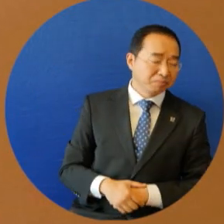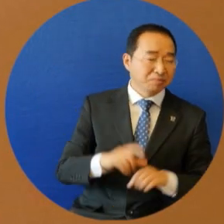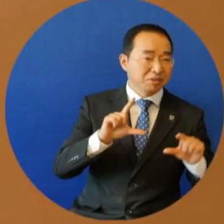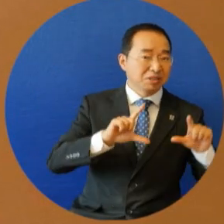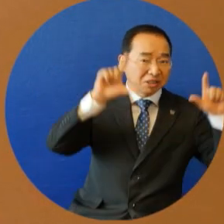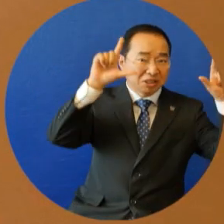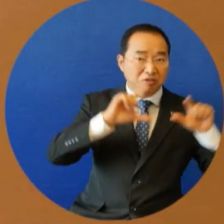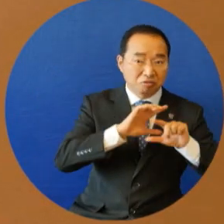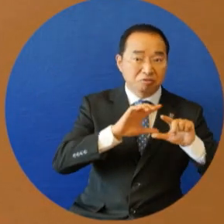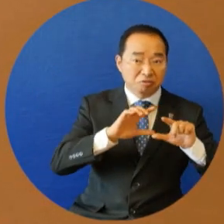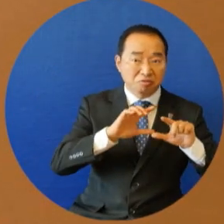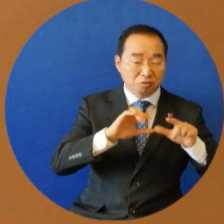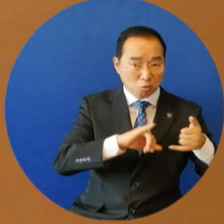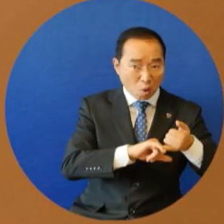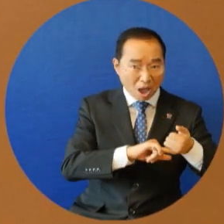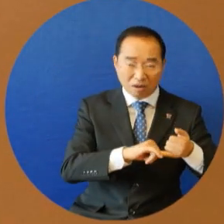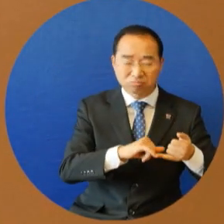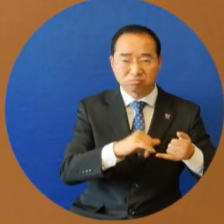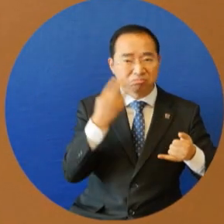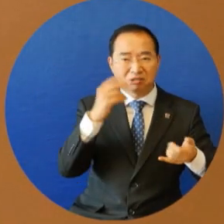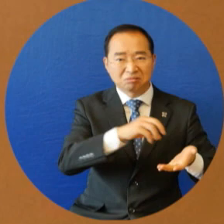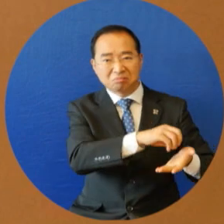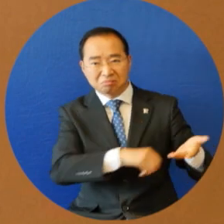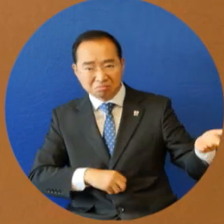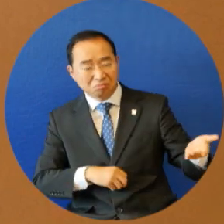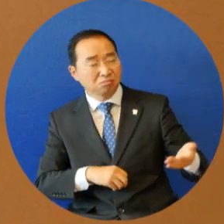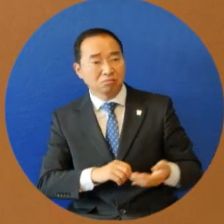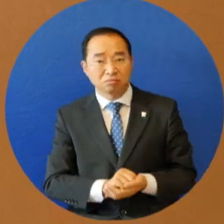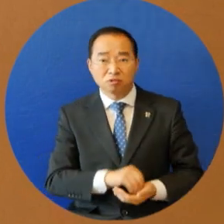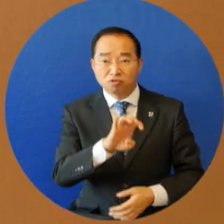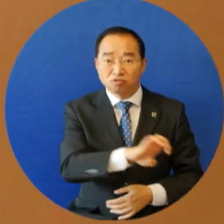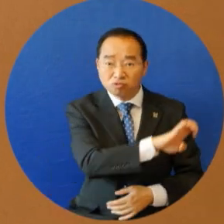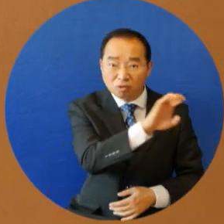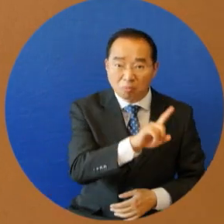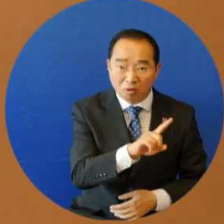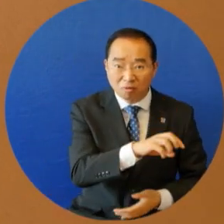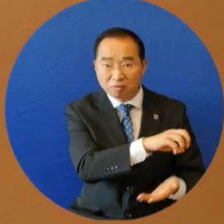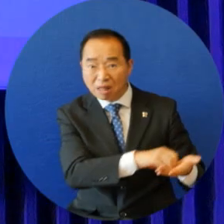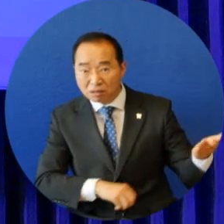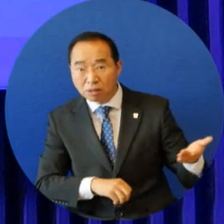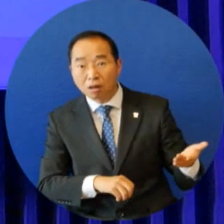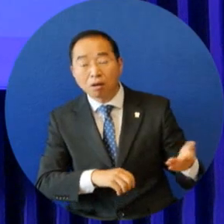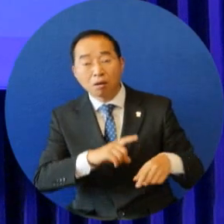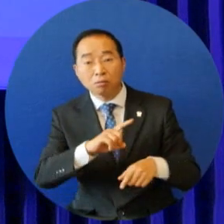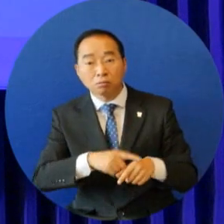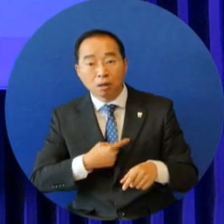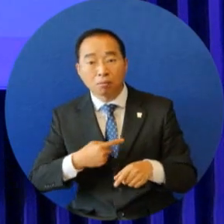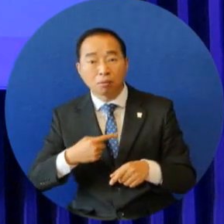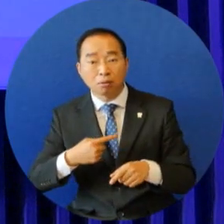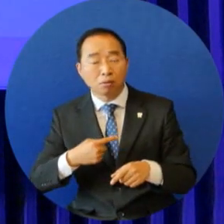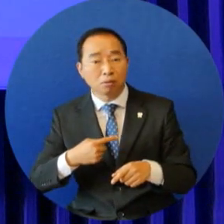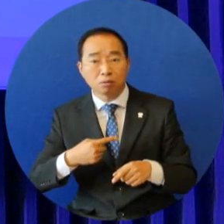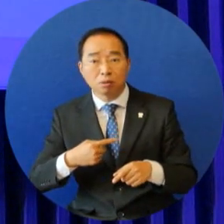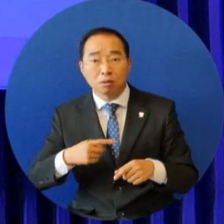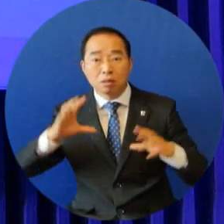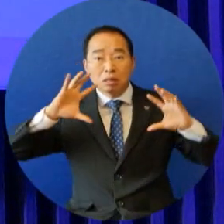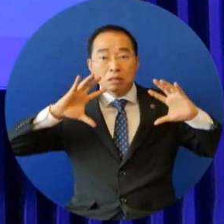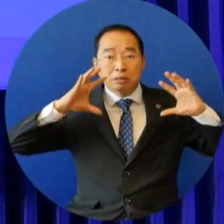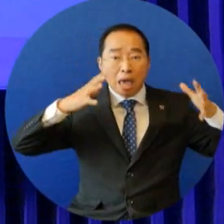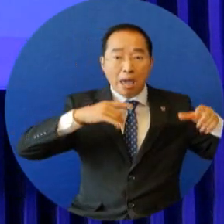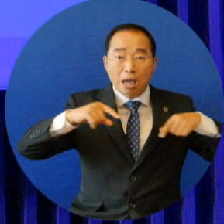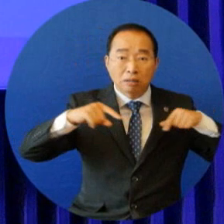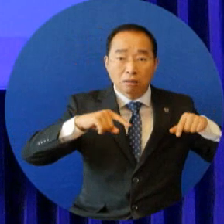뭐 기후조약에서도 탈퇴하고 뭐 자국 중심 이익주의로 돌아가니까 어떤 세계적인